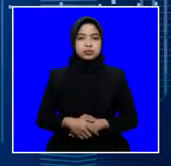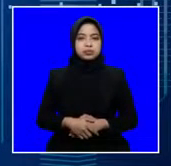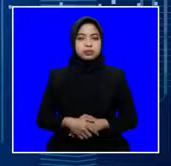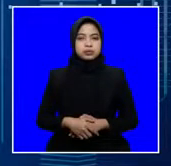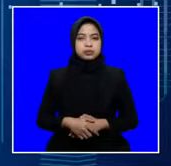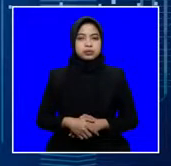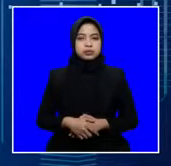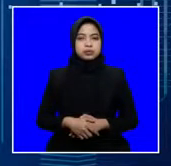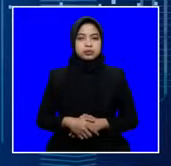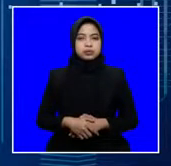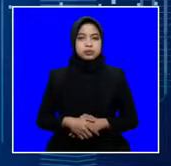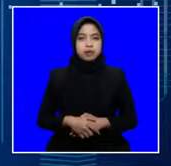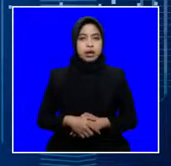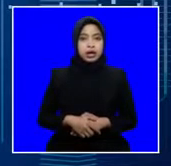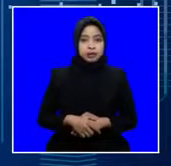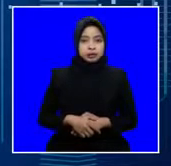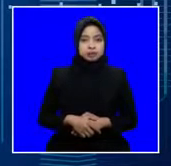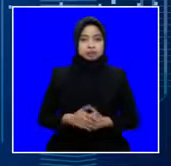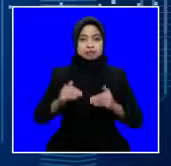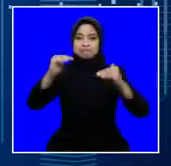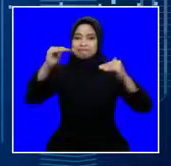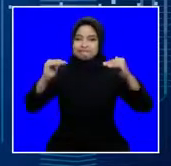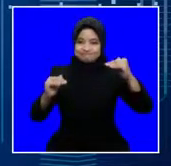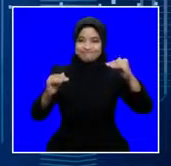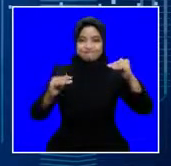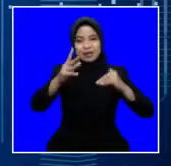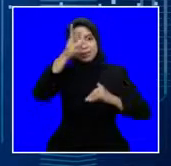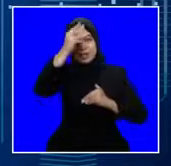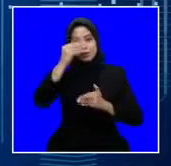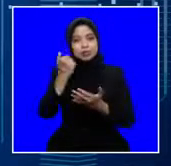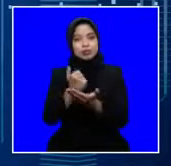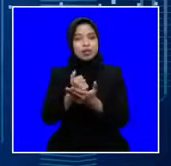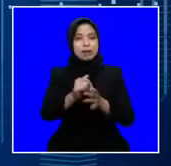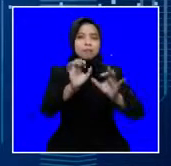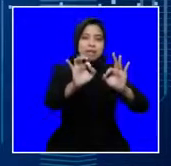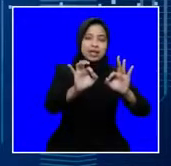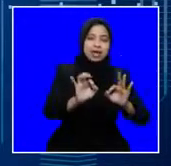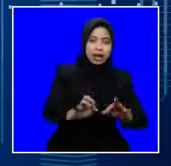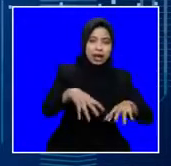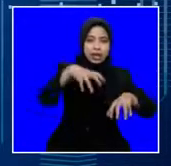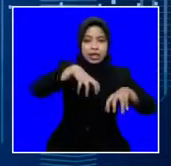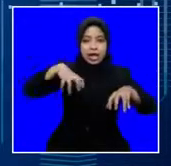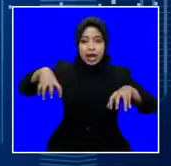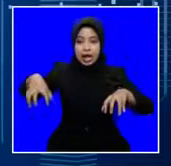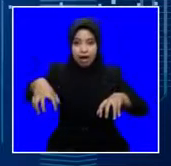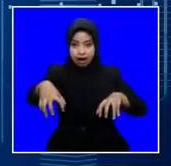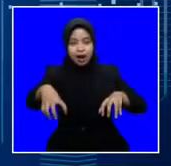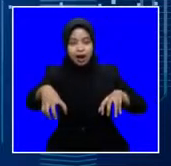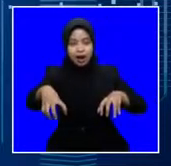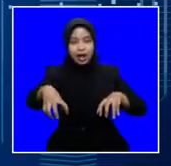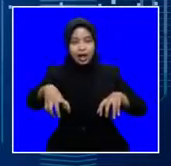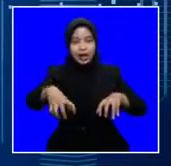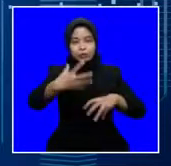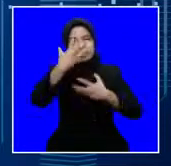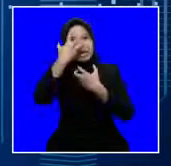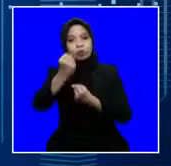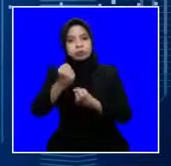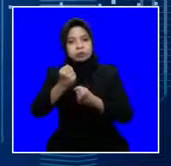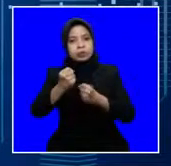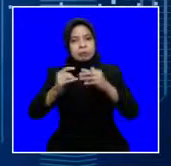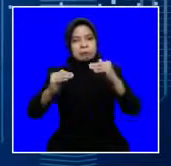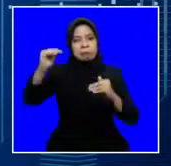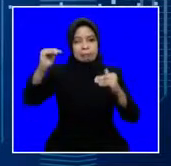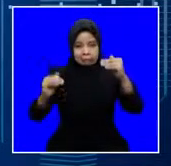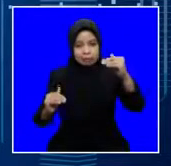Kita sudah tahu bahwa kesenjangan, ya, kualitas pendidikan di daerah ini merupakan hal yang sangat serius. Dan